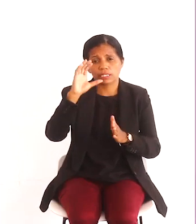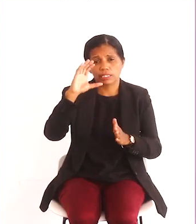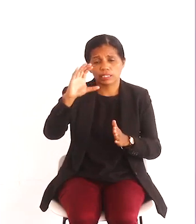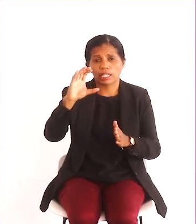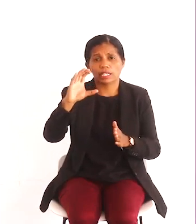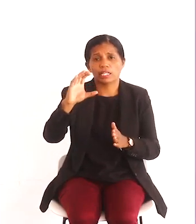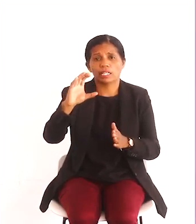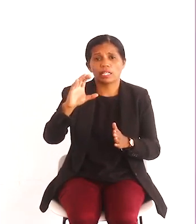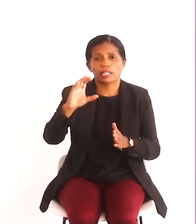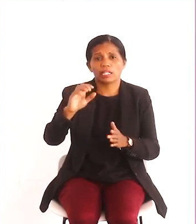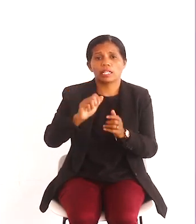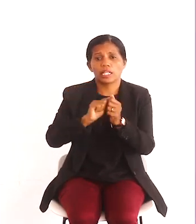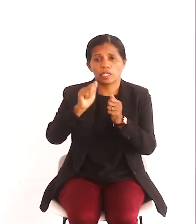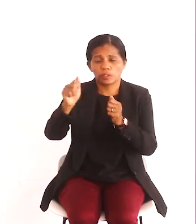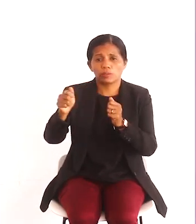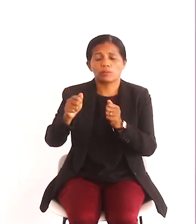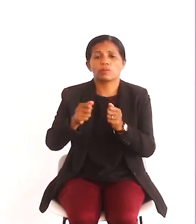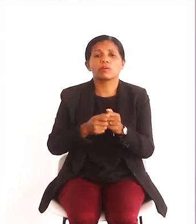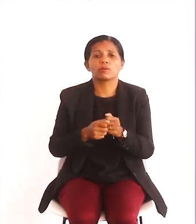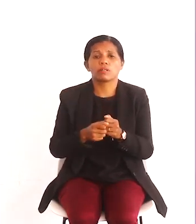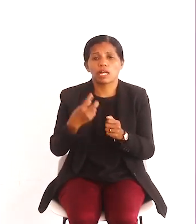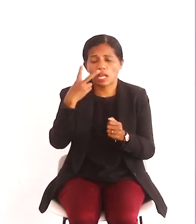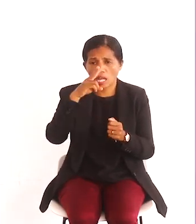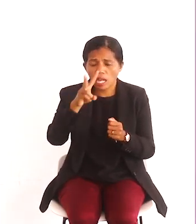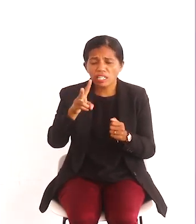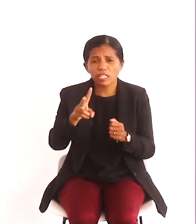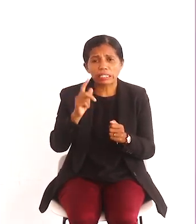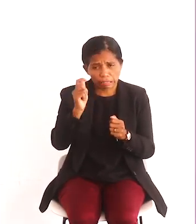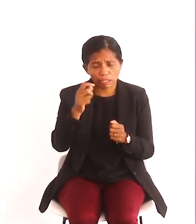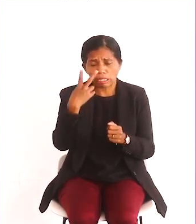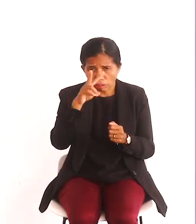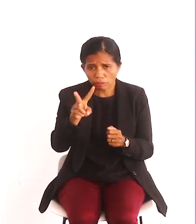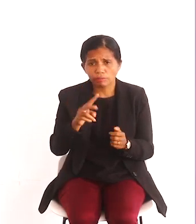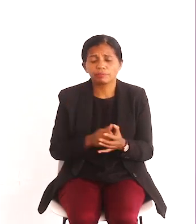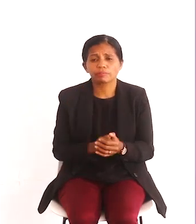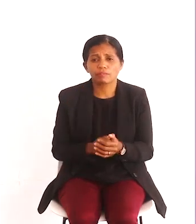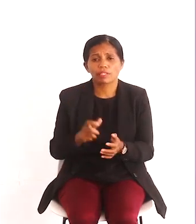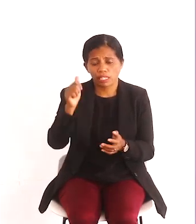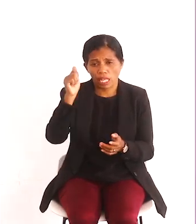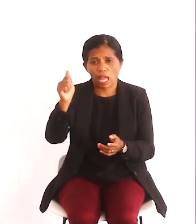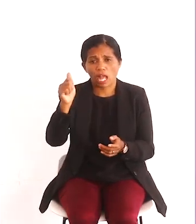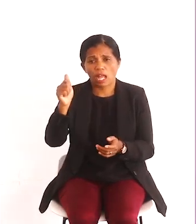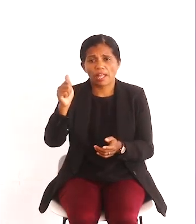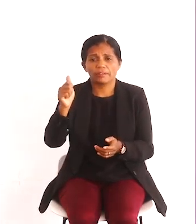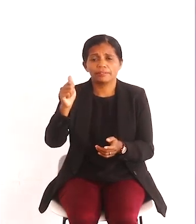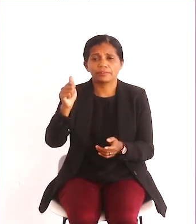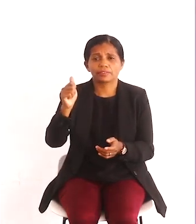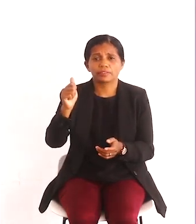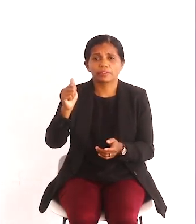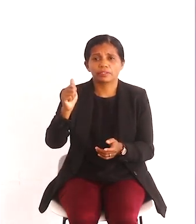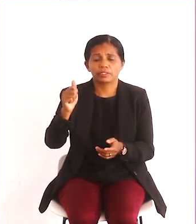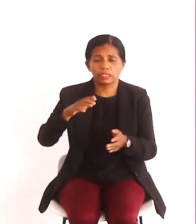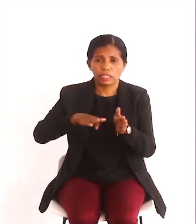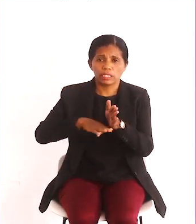liu husi beleten duke ikan iha figura A. Hare to. Iha figura A, nia